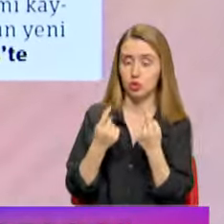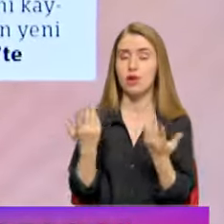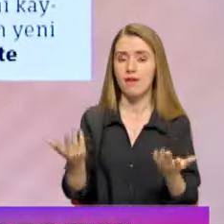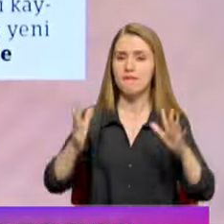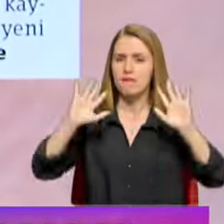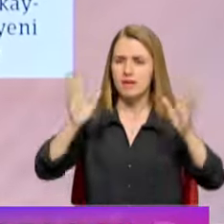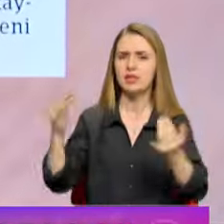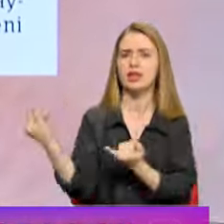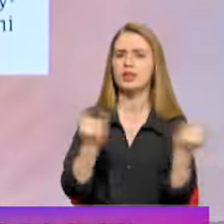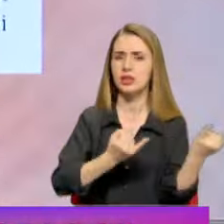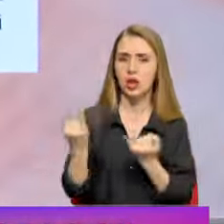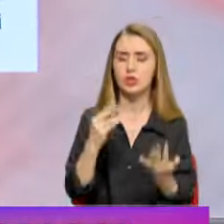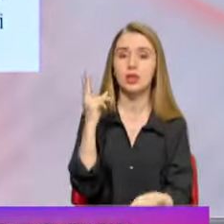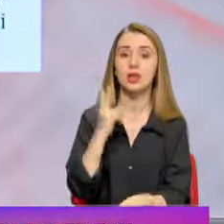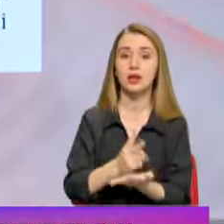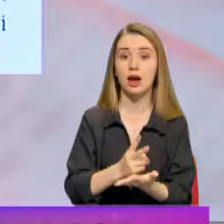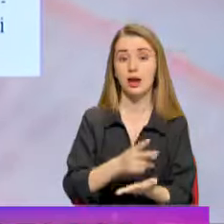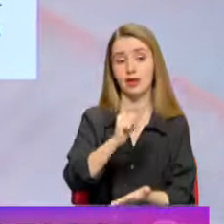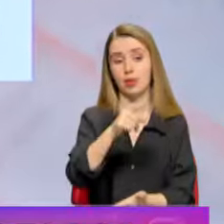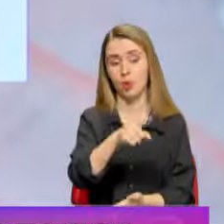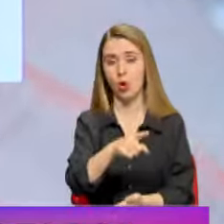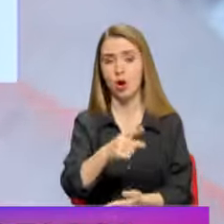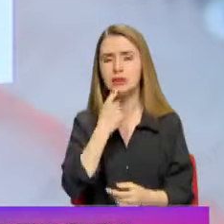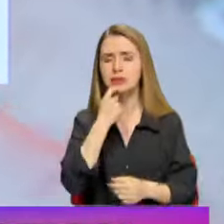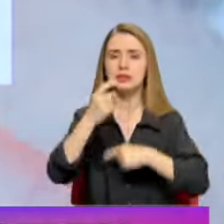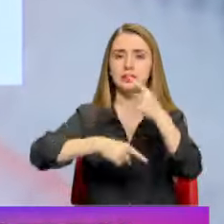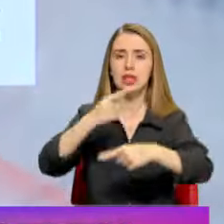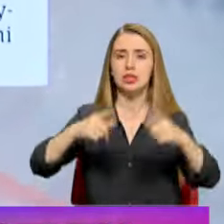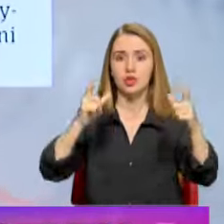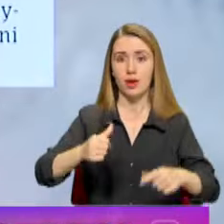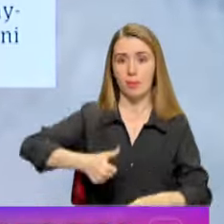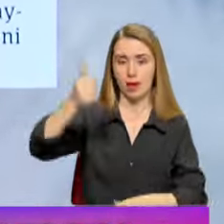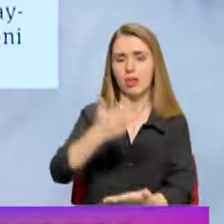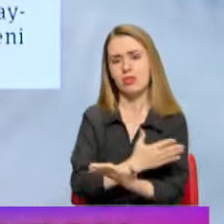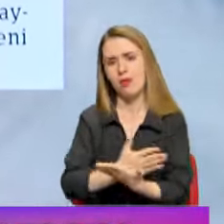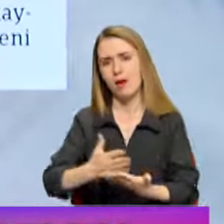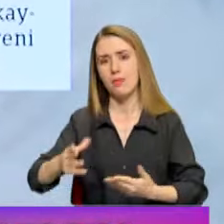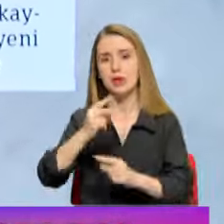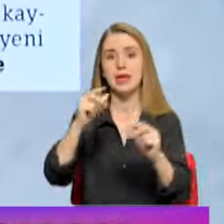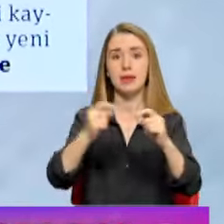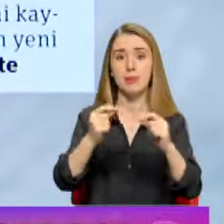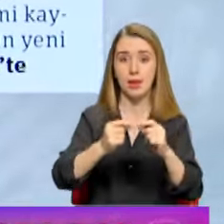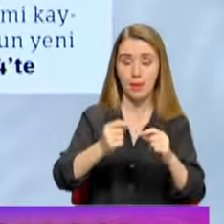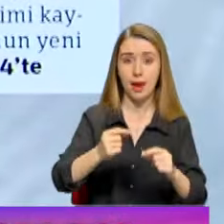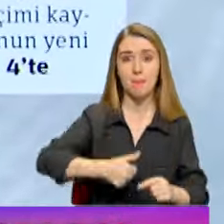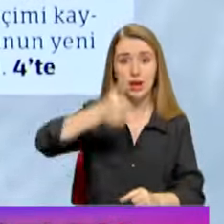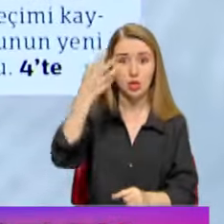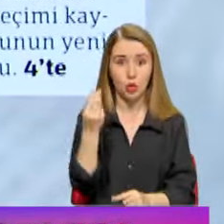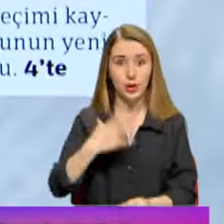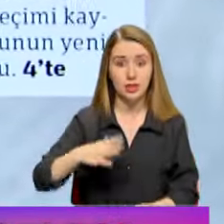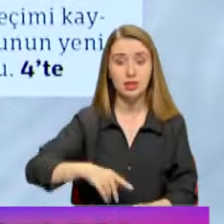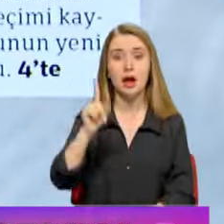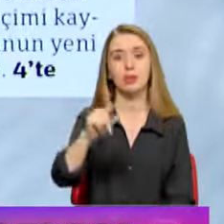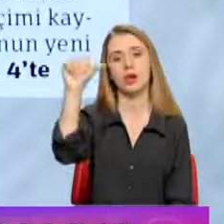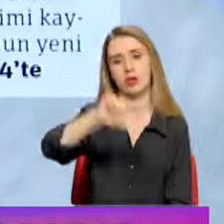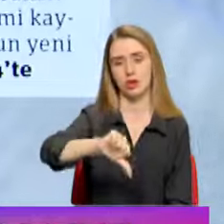tartışmalı kararda imzası bulunan yıllarca Çevre Bakanlığı yapmış İBB yarışına girmiş yarışı kaybetmiş